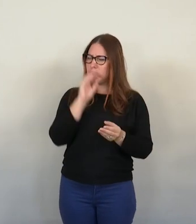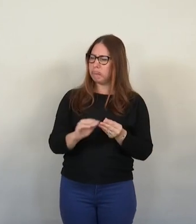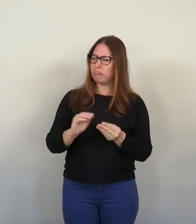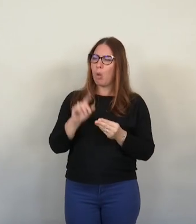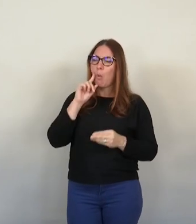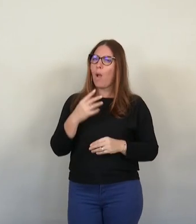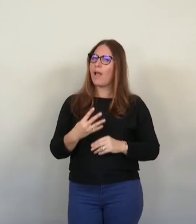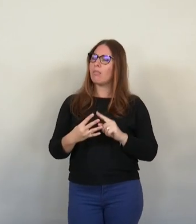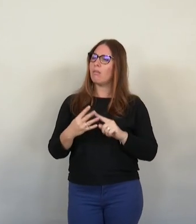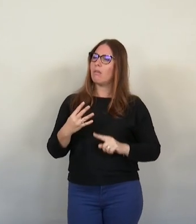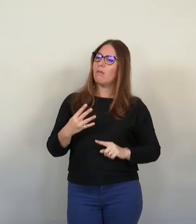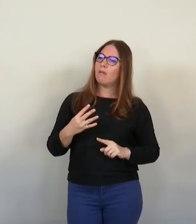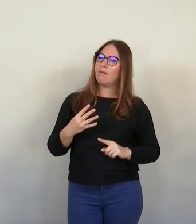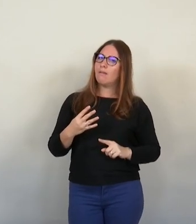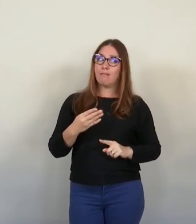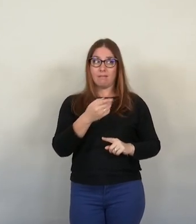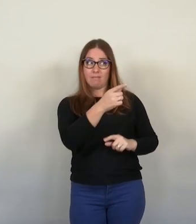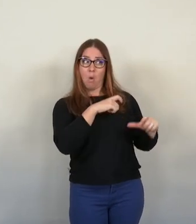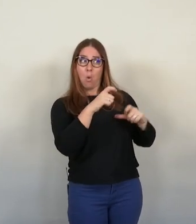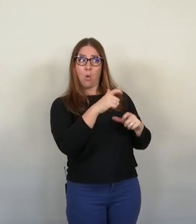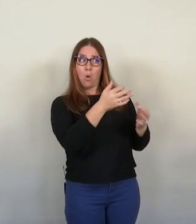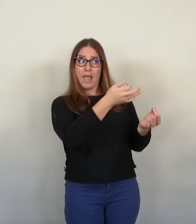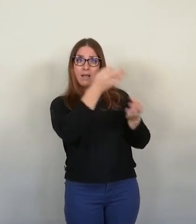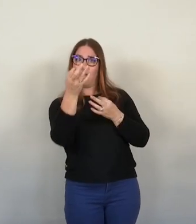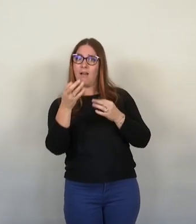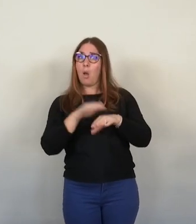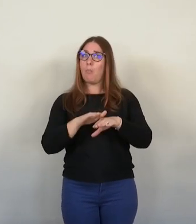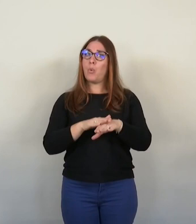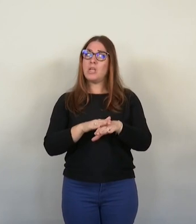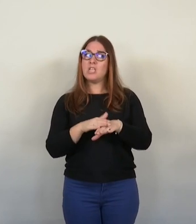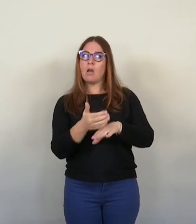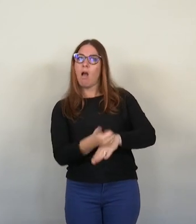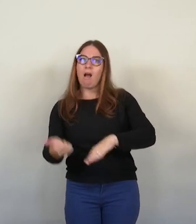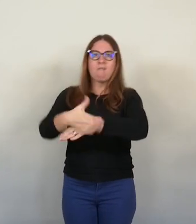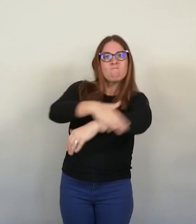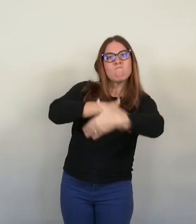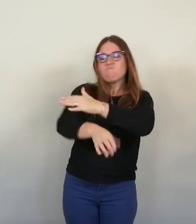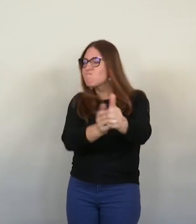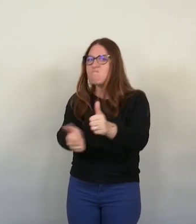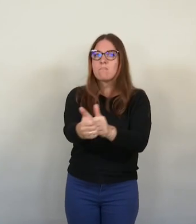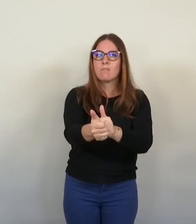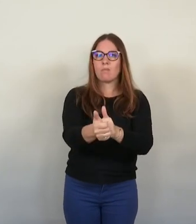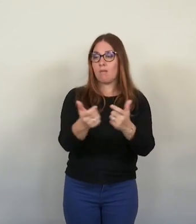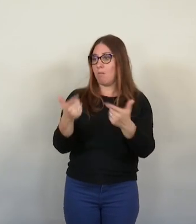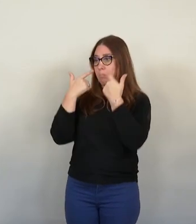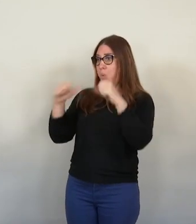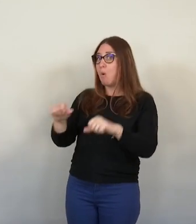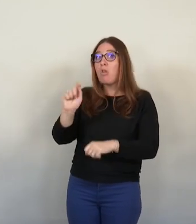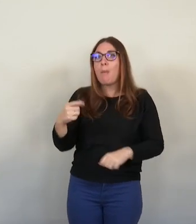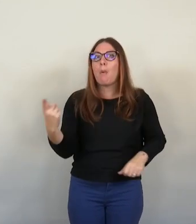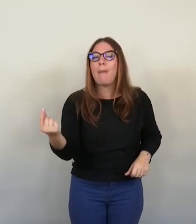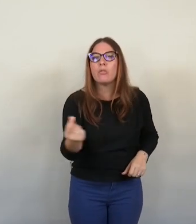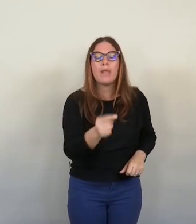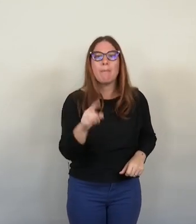que du coup ça donne du crédit à ce qu' a dit mon mon collègue sur l'appropriation politique du message or c'est bien quelque chose qui devrait être partenarial